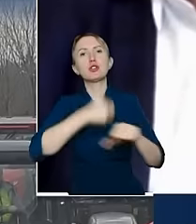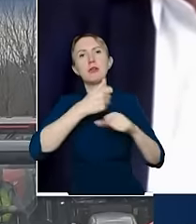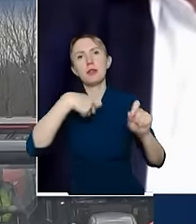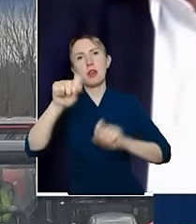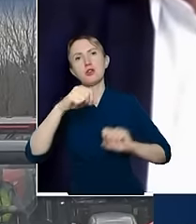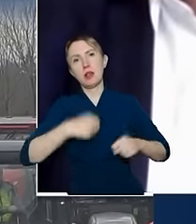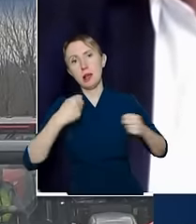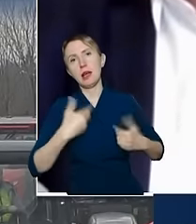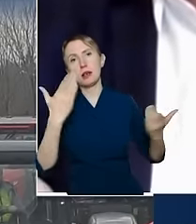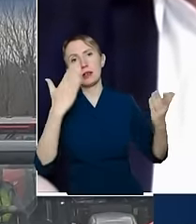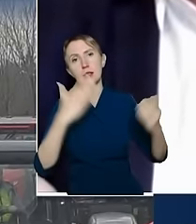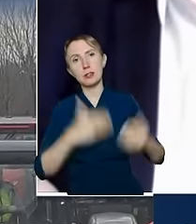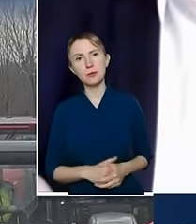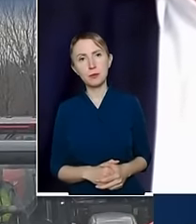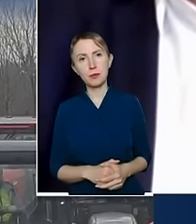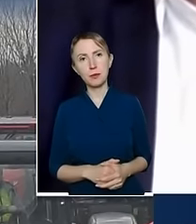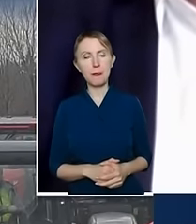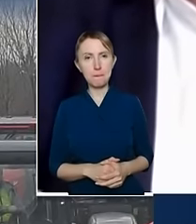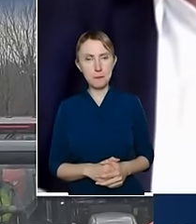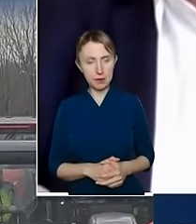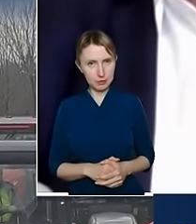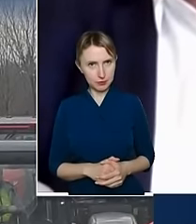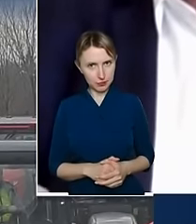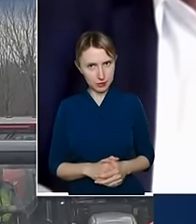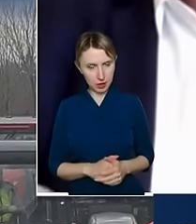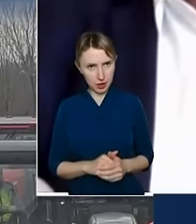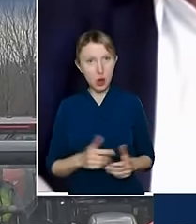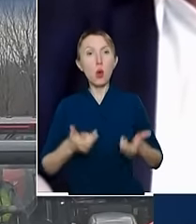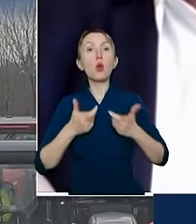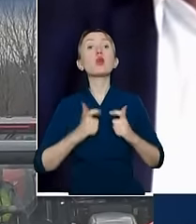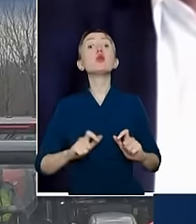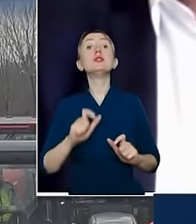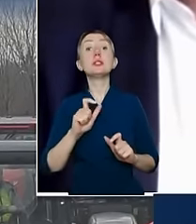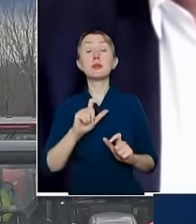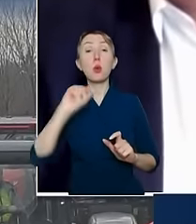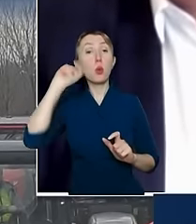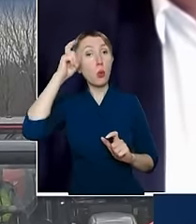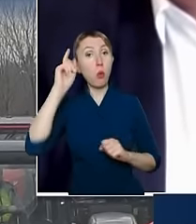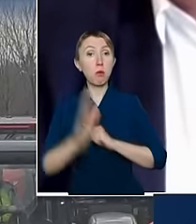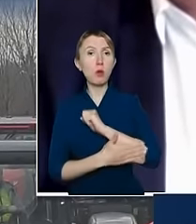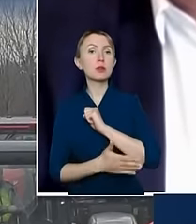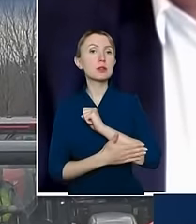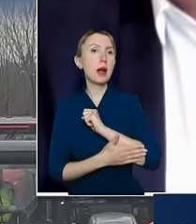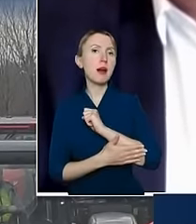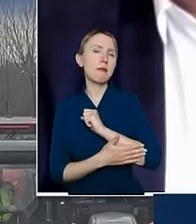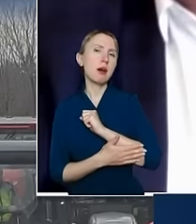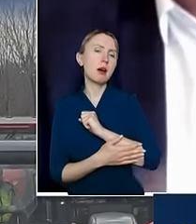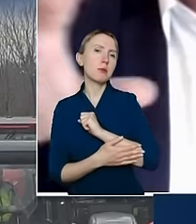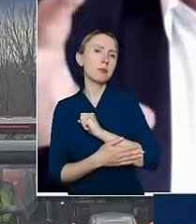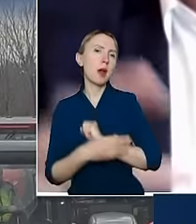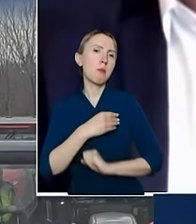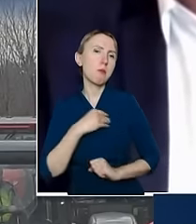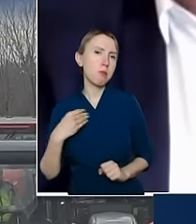rolnictwie. No ale rolnictwo, rolnictwo jest jedną z najważniejszych gałęzi, jeżeli chodzi o polski,